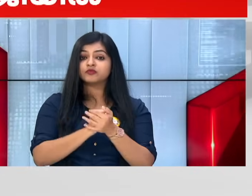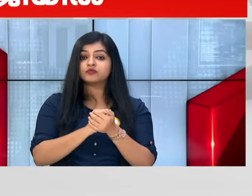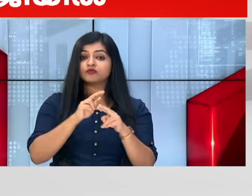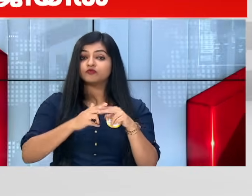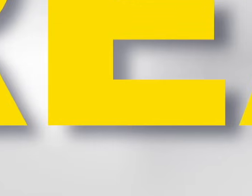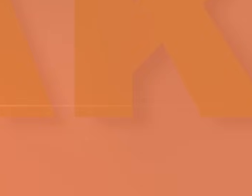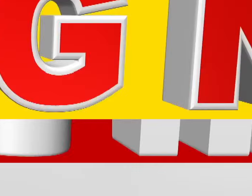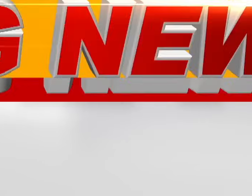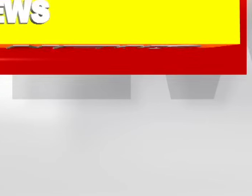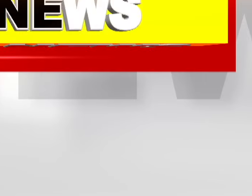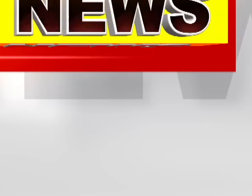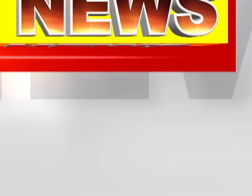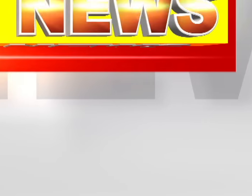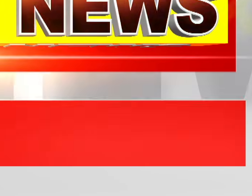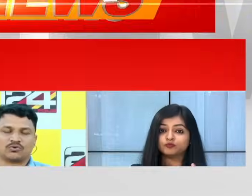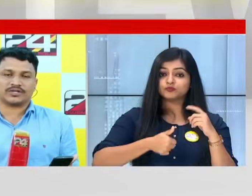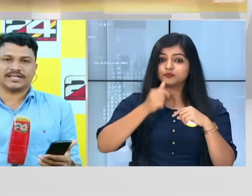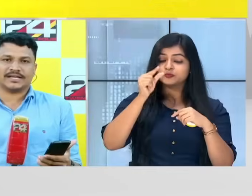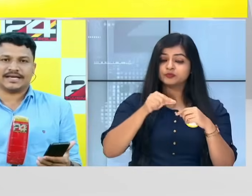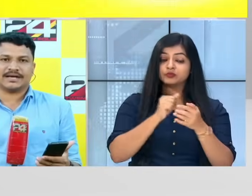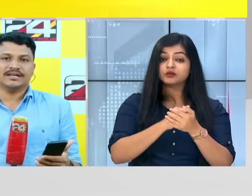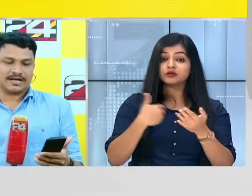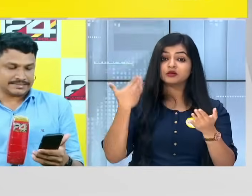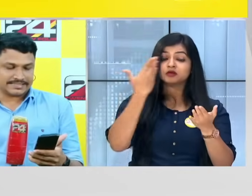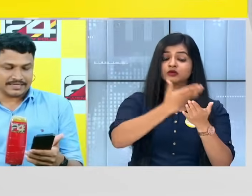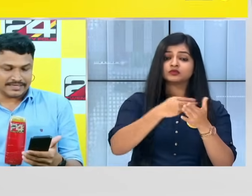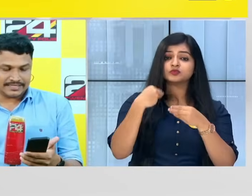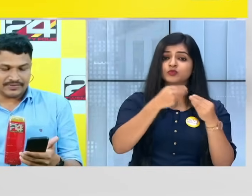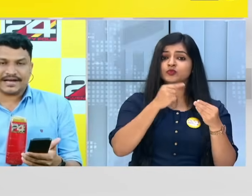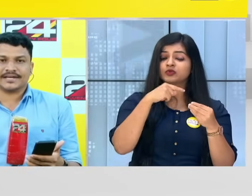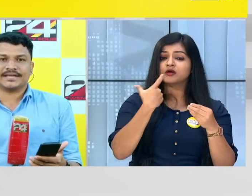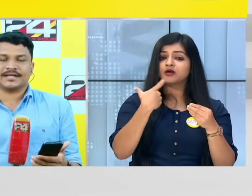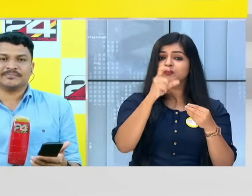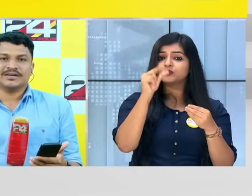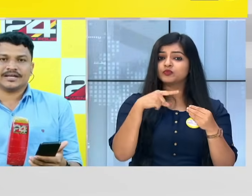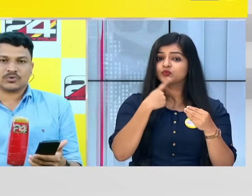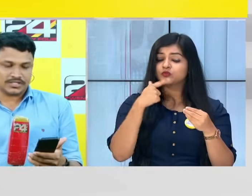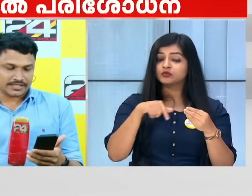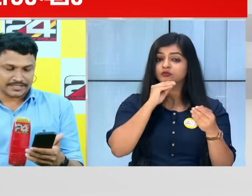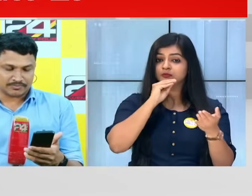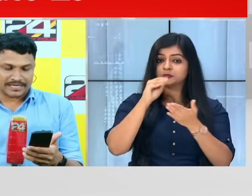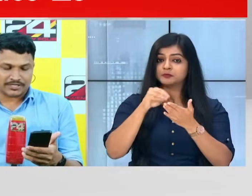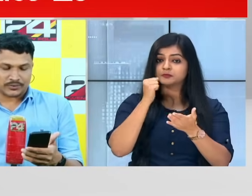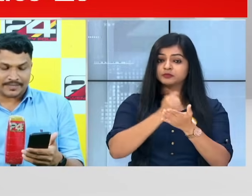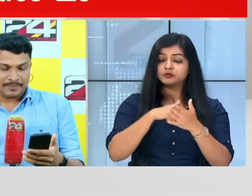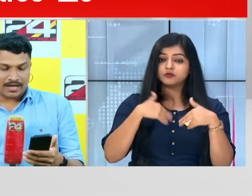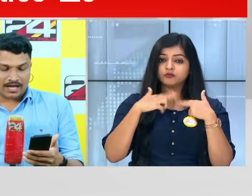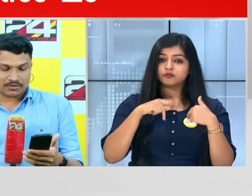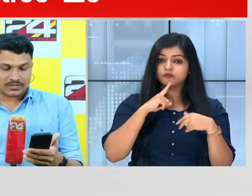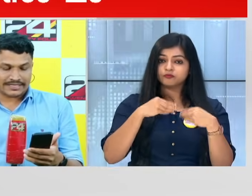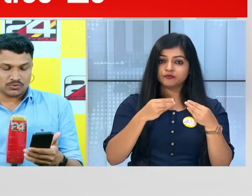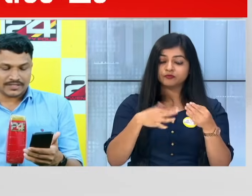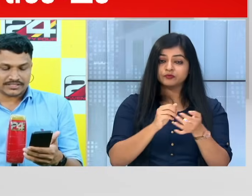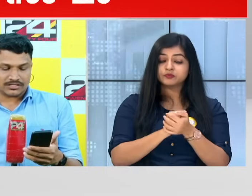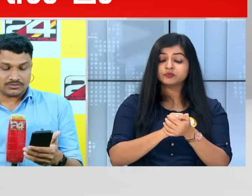കമ്മിറ്റി ഈ ഹർജി ഹൈക്കോടതിയിൽ നൽകിയ ഹർജിക്കാരി എന്നിവരെ അറിയിക്കാനും ഹൈക്കോടതി നിർദ്ദേശം നൽകിയിട്ടുണ്ട്.